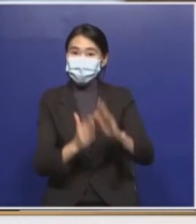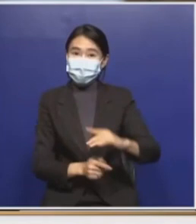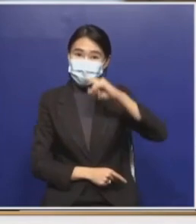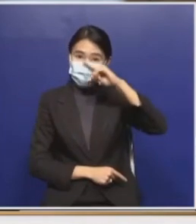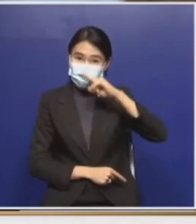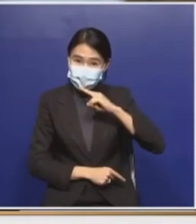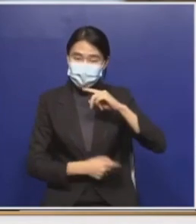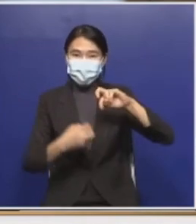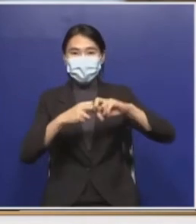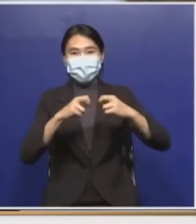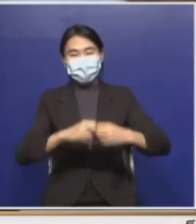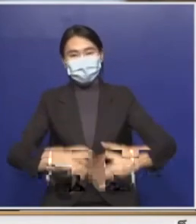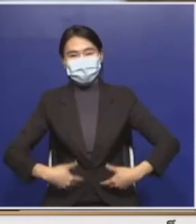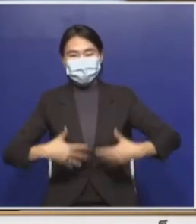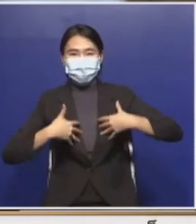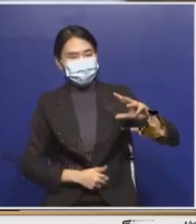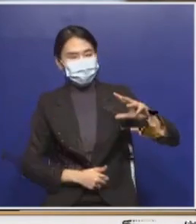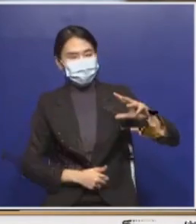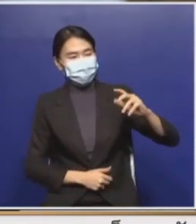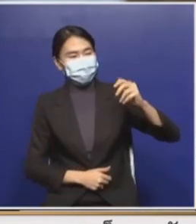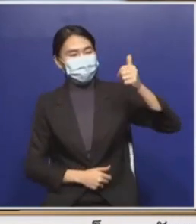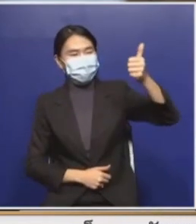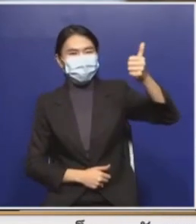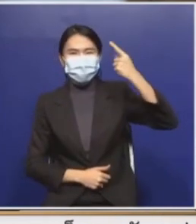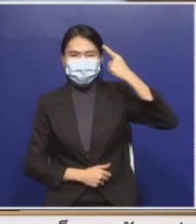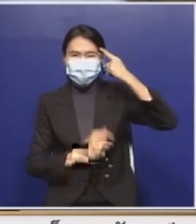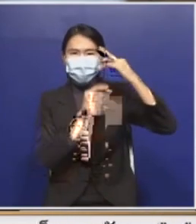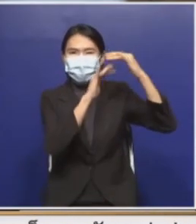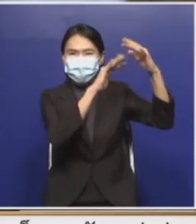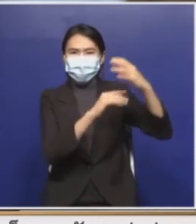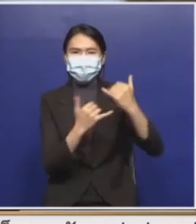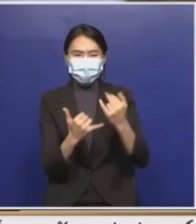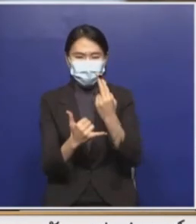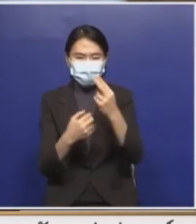เขาได้ดีขึ้นโดยเฉพาะในภาวะ